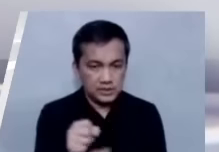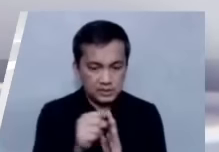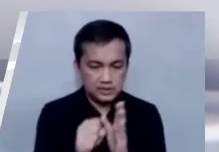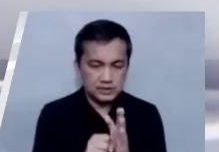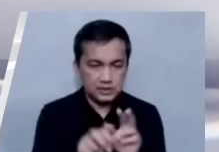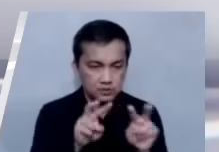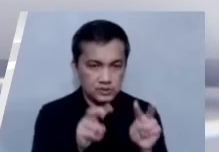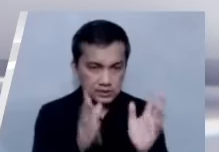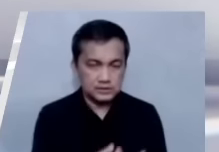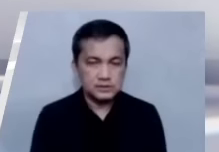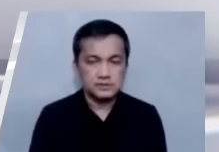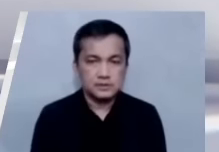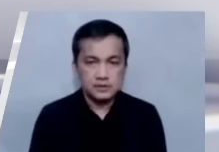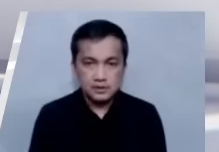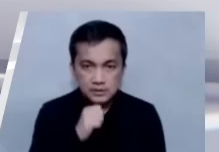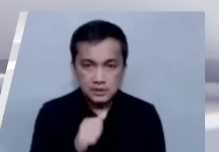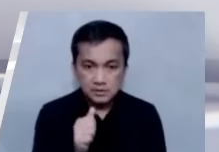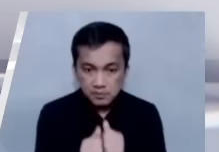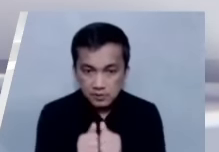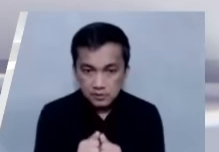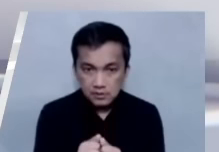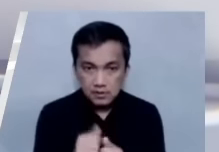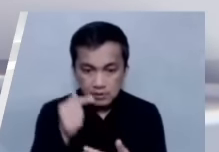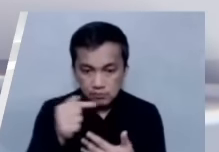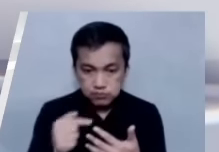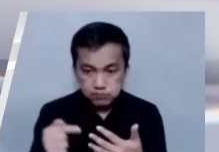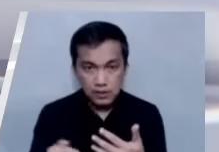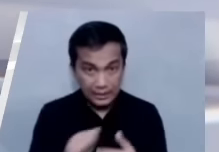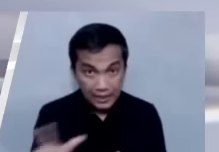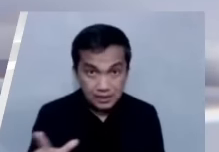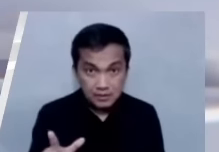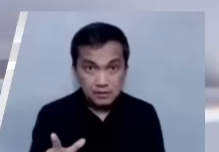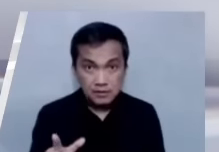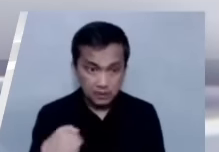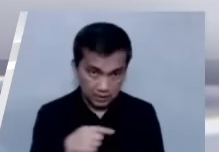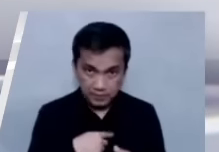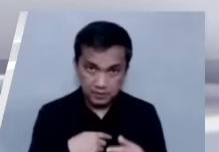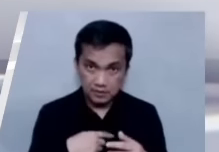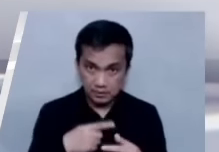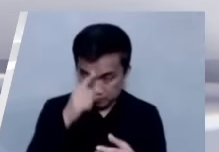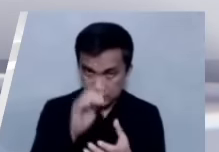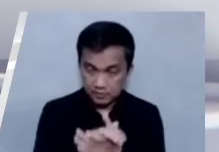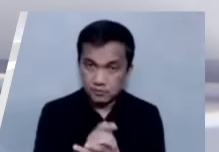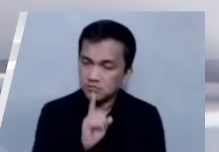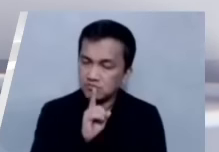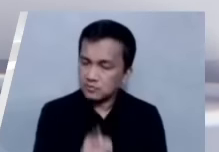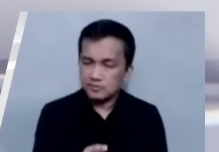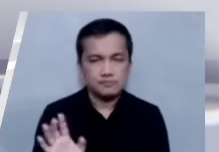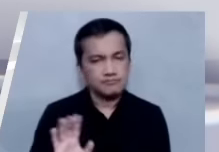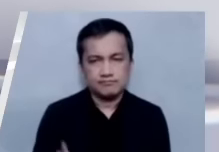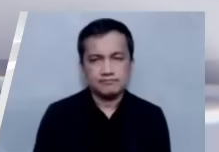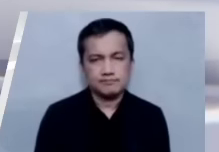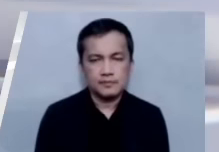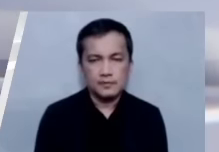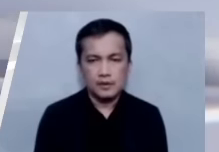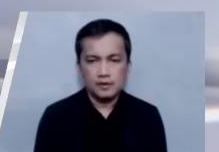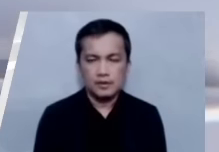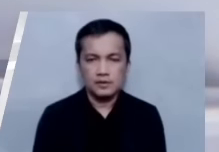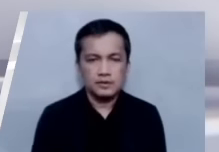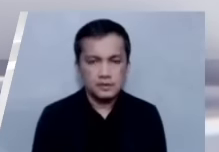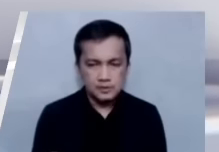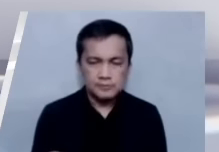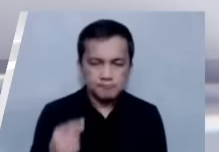na lahat ng sinabi niya ay kami ay kumbinsido na katotohanan. So kapag ito ay natimbang-timbang